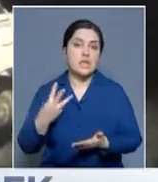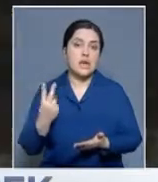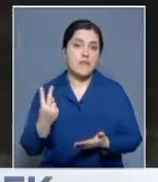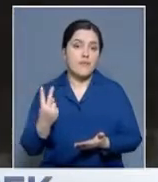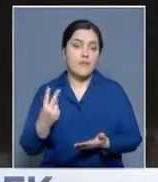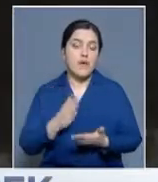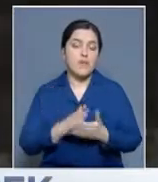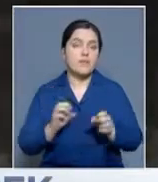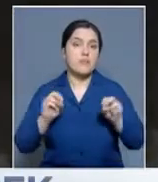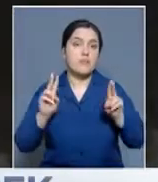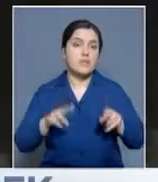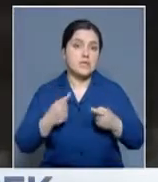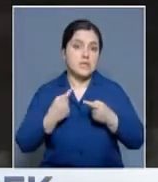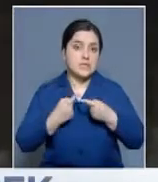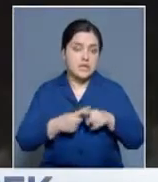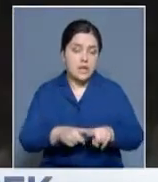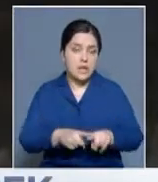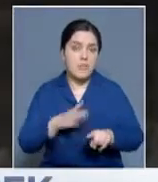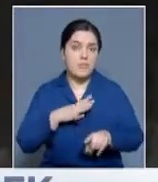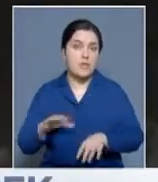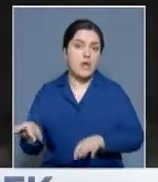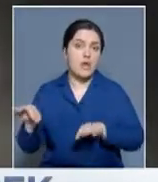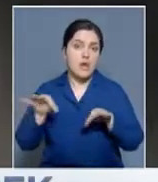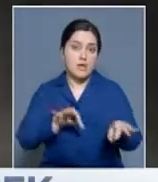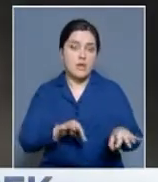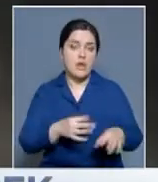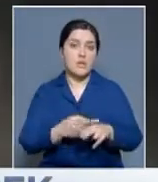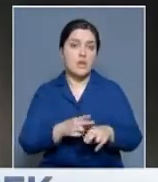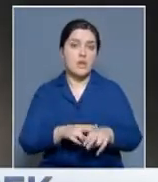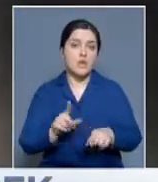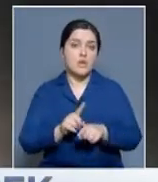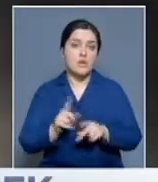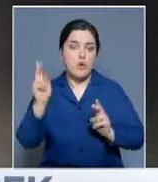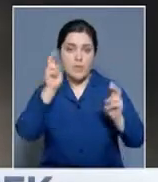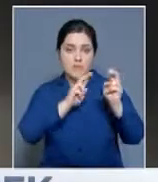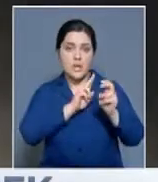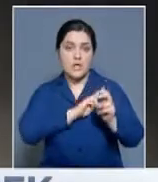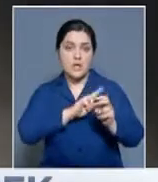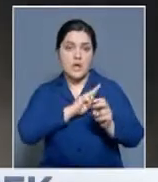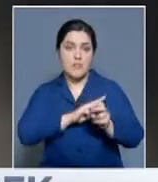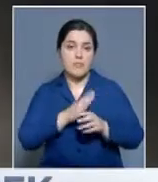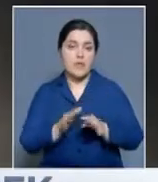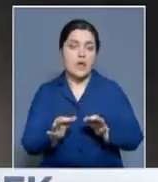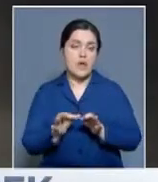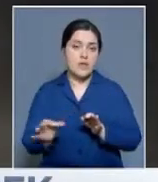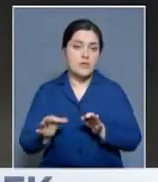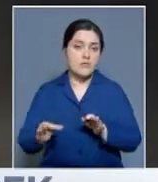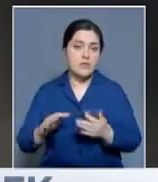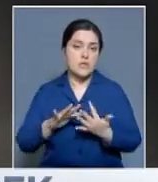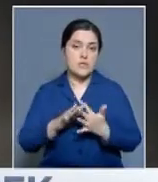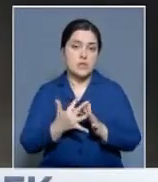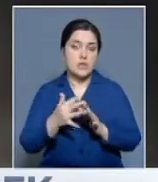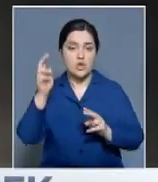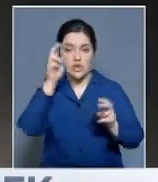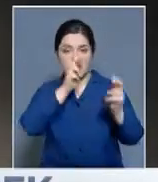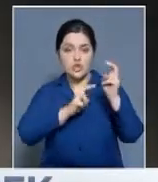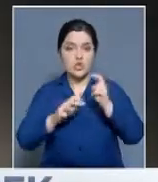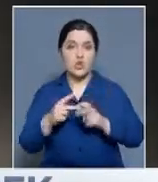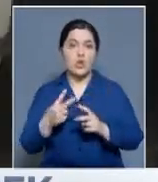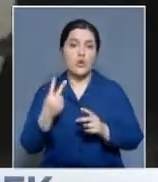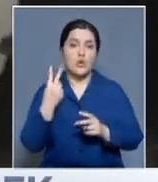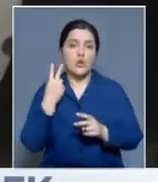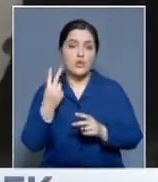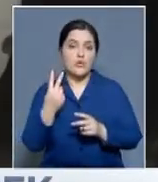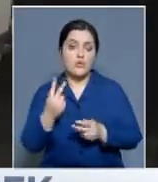32 единицы высокопроходимой техники. Ведутся в регионе и поисковые работы. В Бескарагайском и Жасыскийском